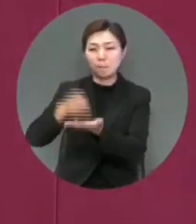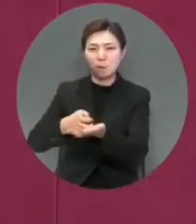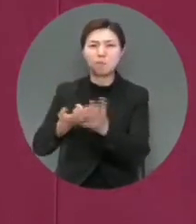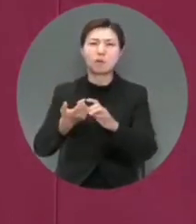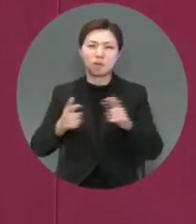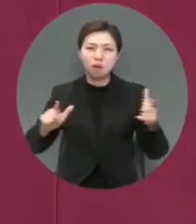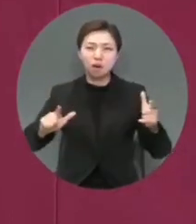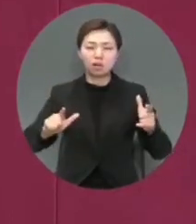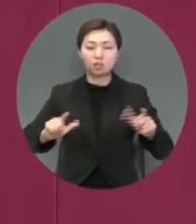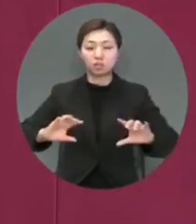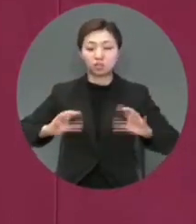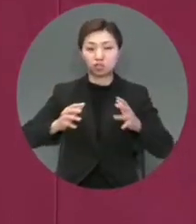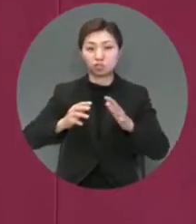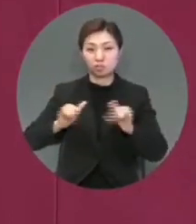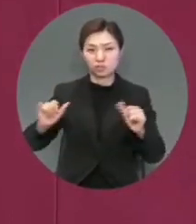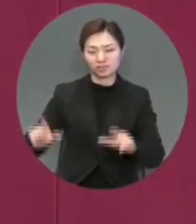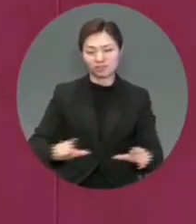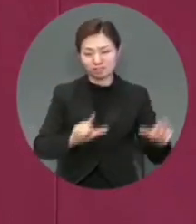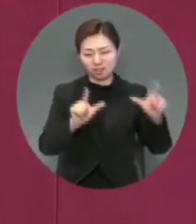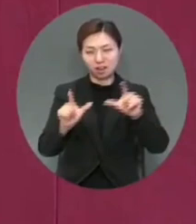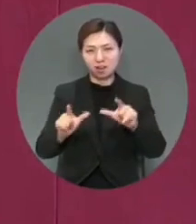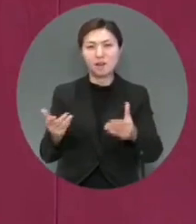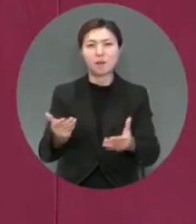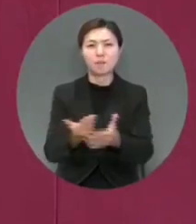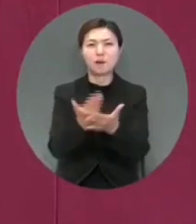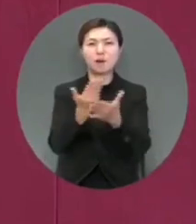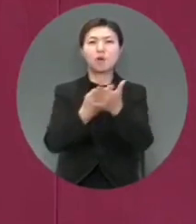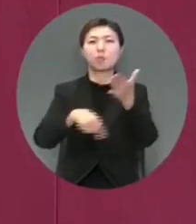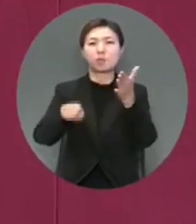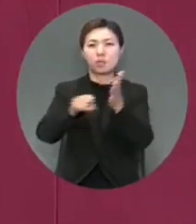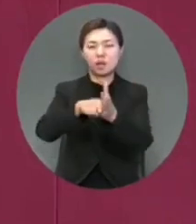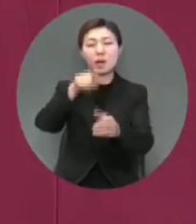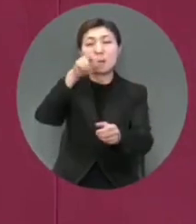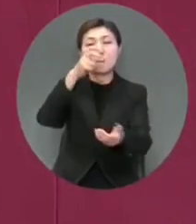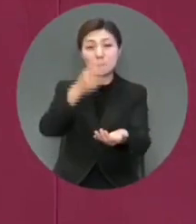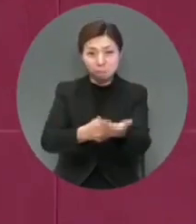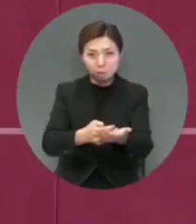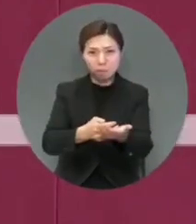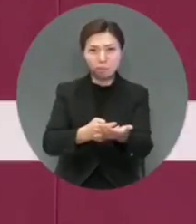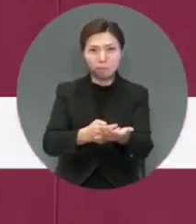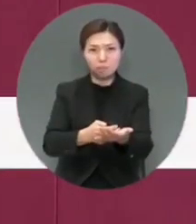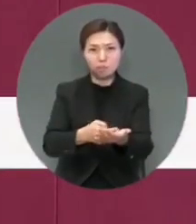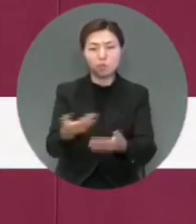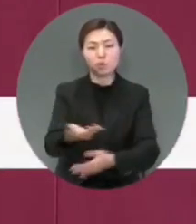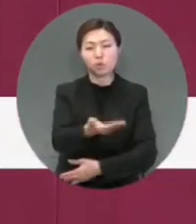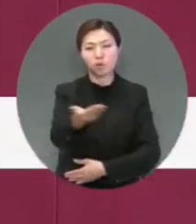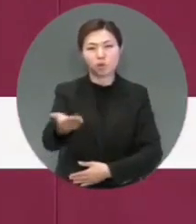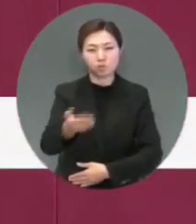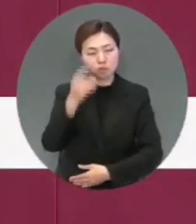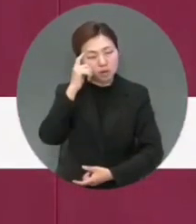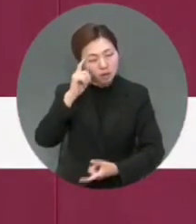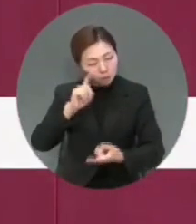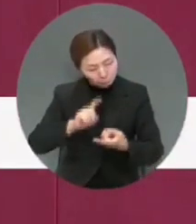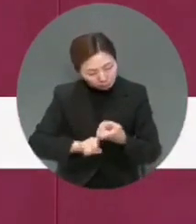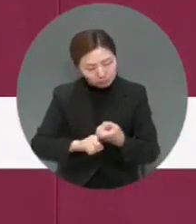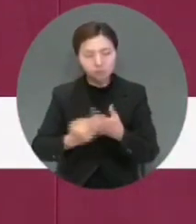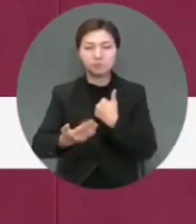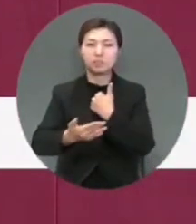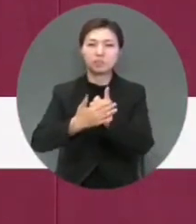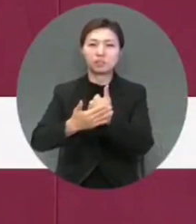민생경제를 활성화하는 법안에 관해서도 의원님들의 각별한 관심과 협조를